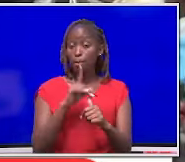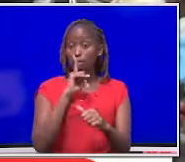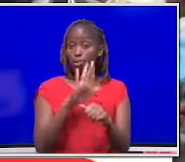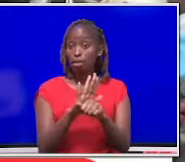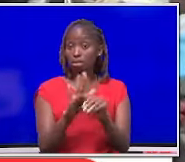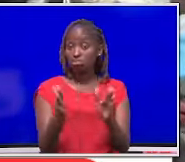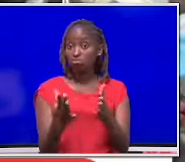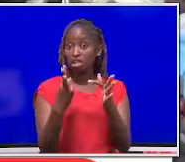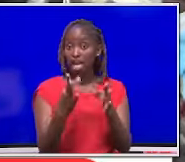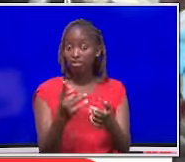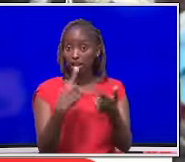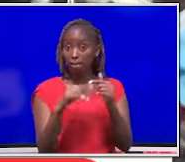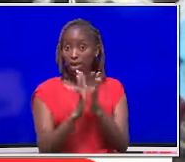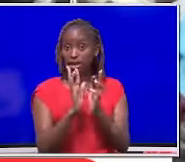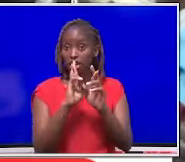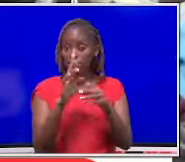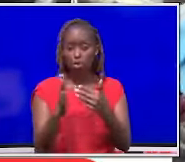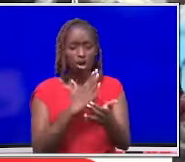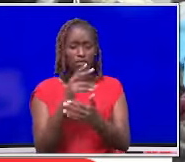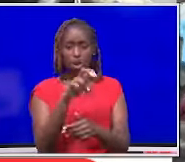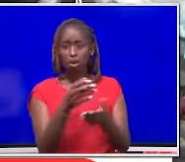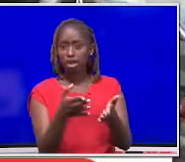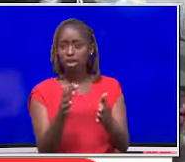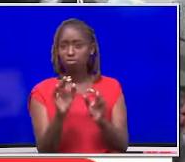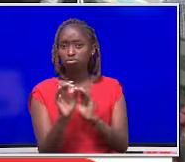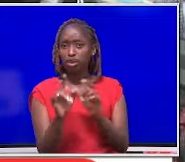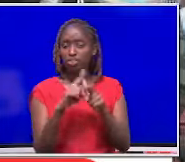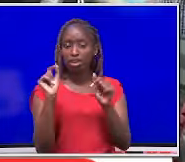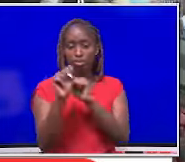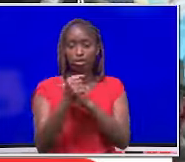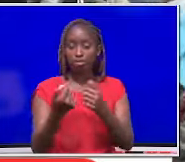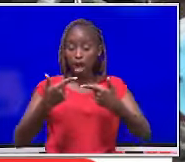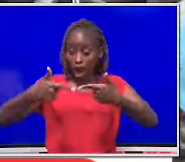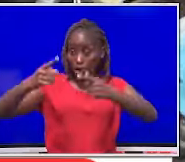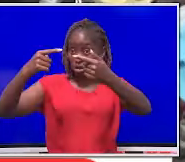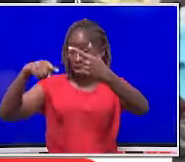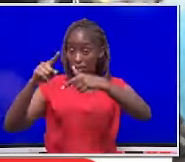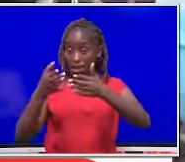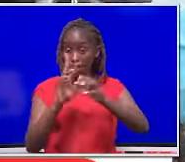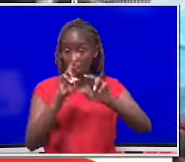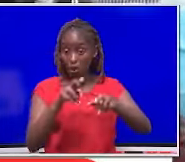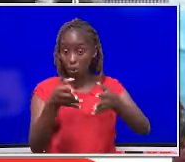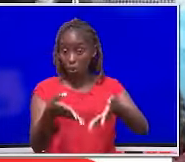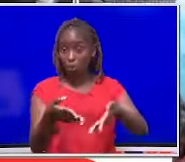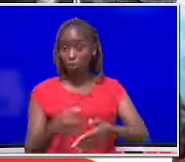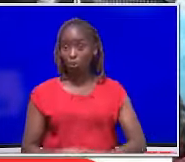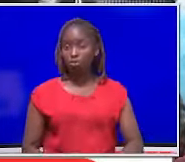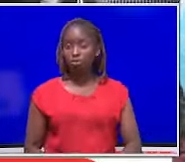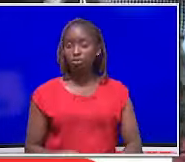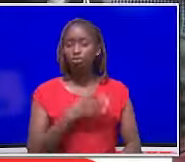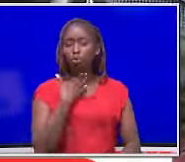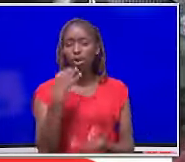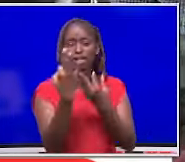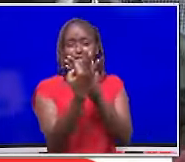and report what is not you have seen here, we will not even bow you to come and report anything. That is it. We want the freedom